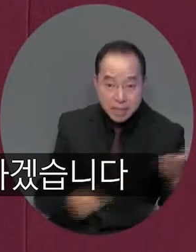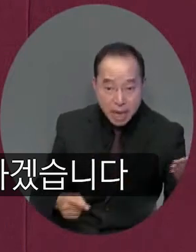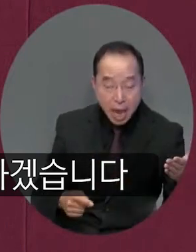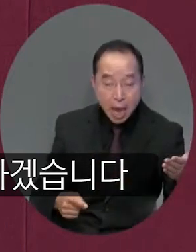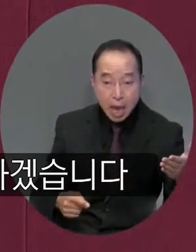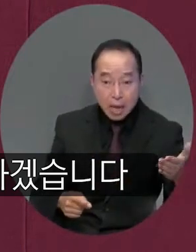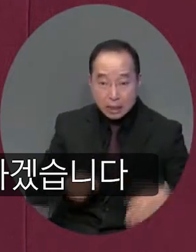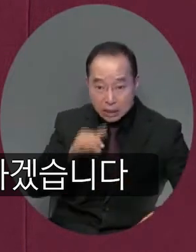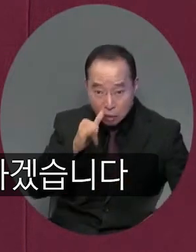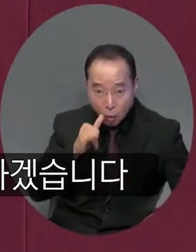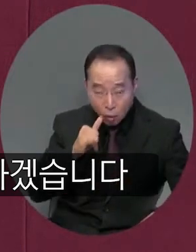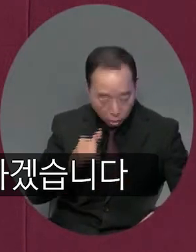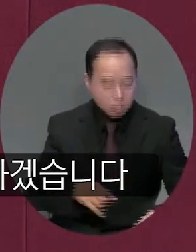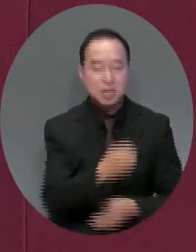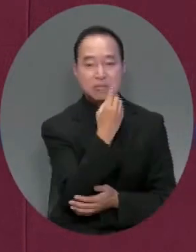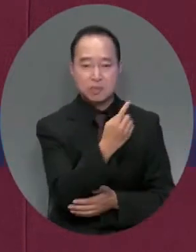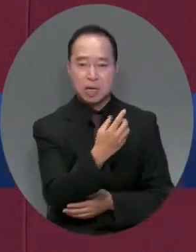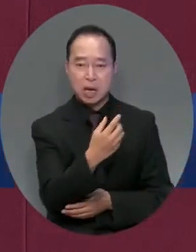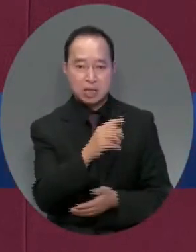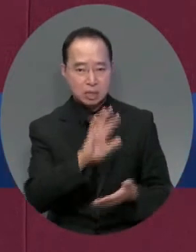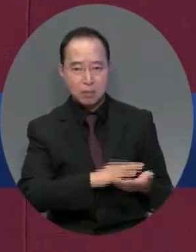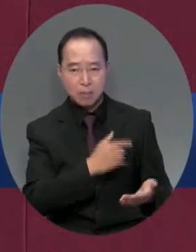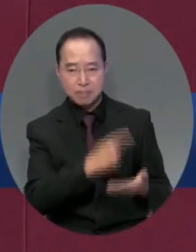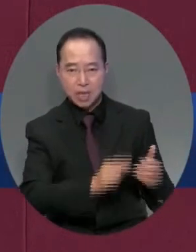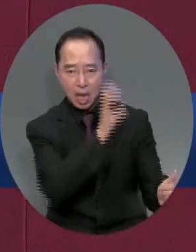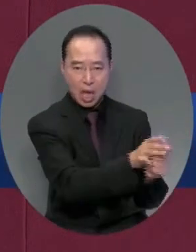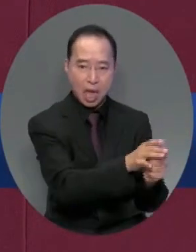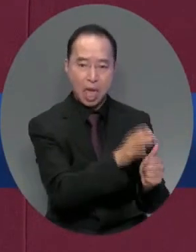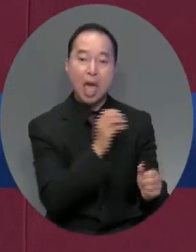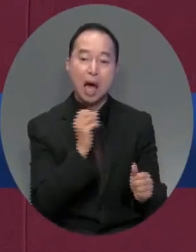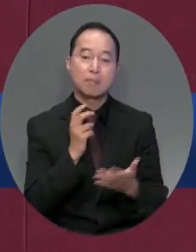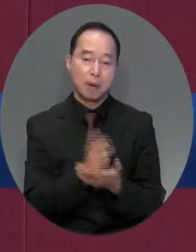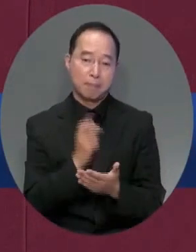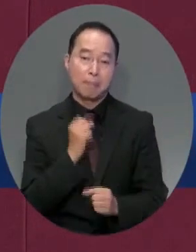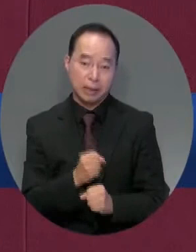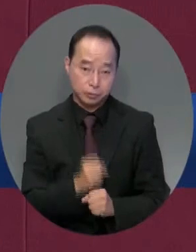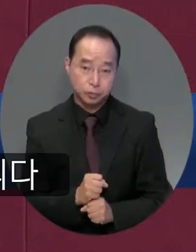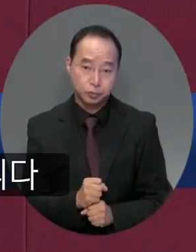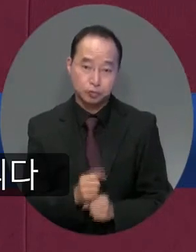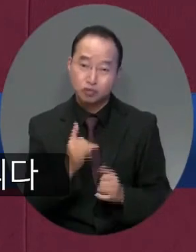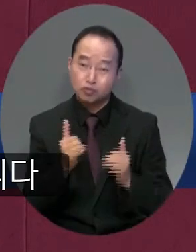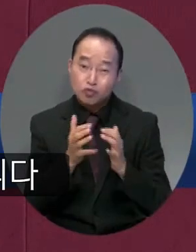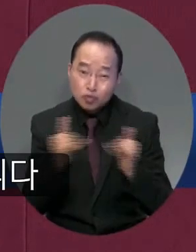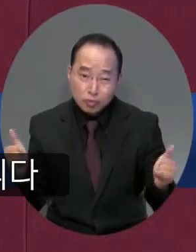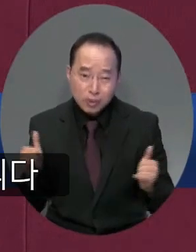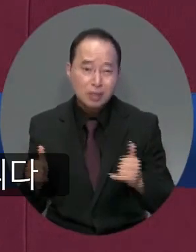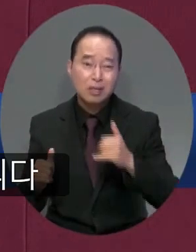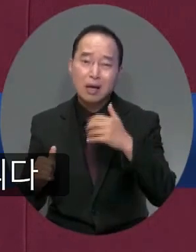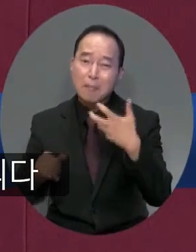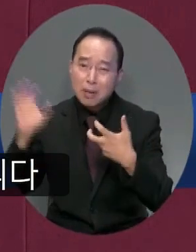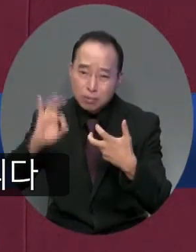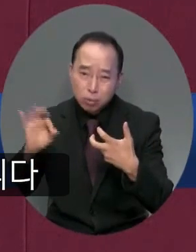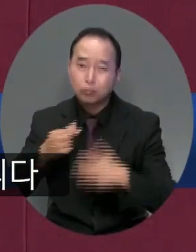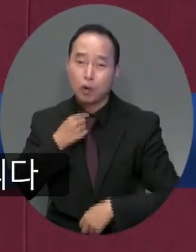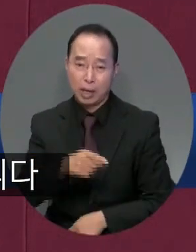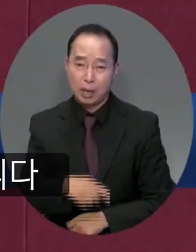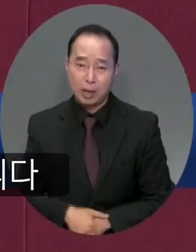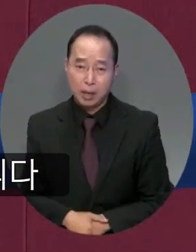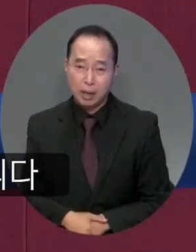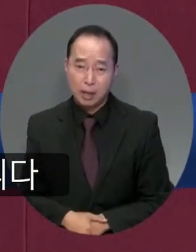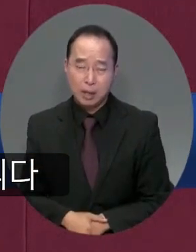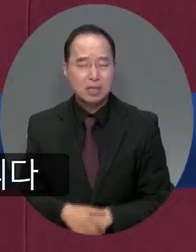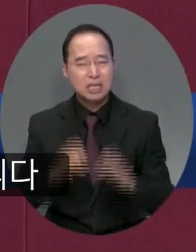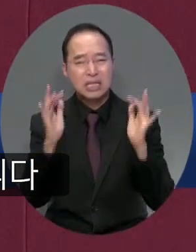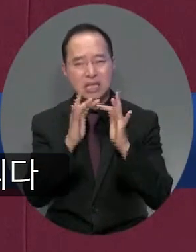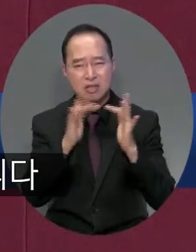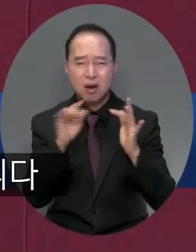제도를 도입하겠습니다. 국민의 80%가 지지하는 제도입니다. 포털이 좌우하고 있는 미디어 생태계를 개선하는